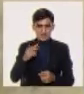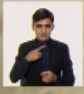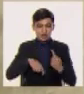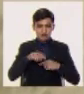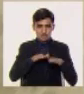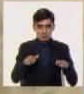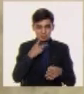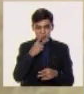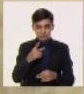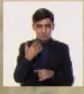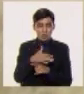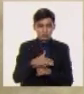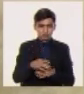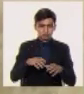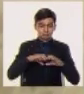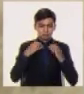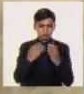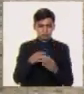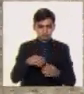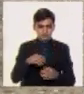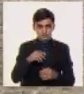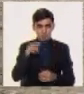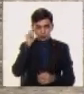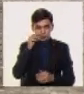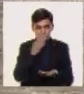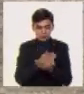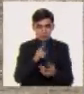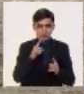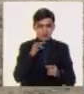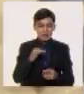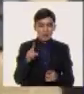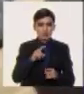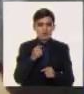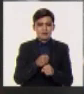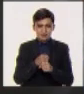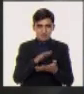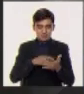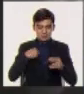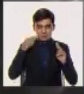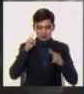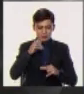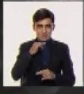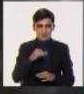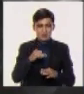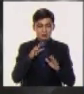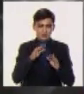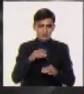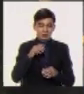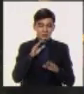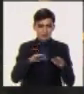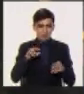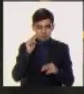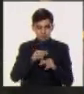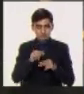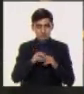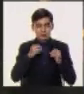сидят на kasing полтавском баллоне учат это уроки не знаю теперь чё будем делать будь дети не учим и у нас